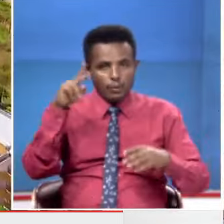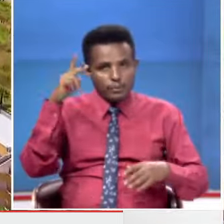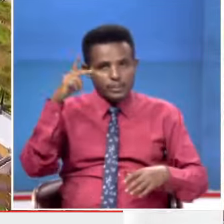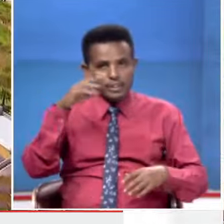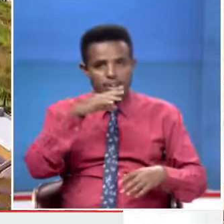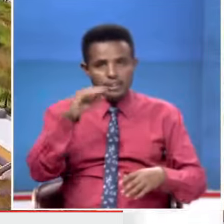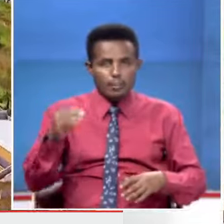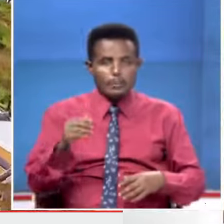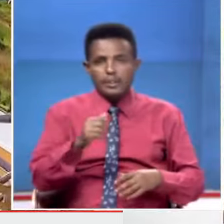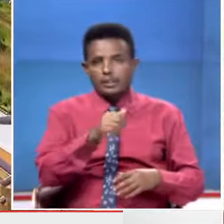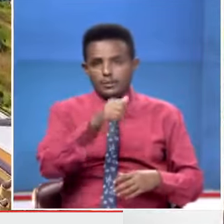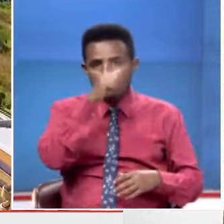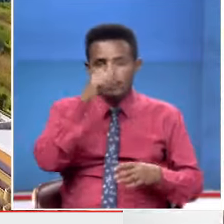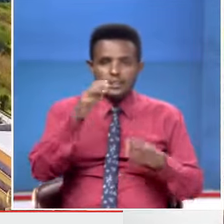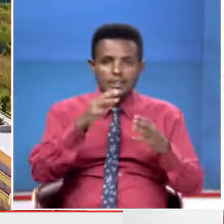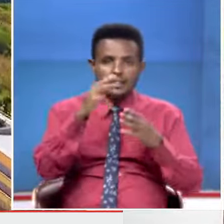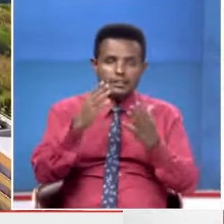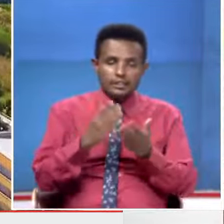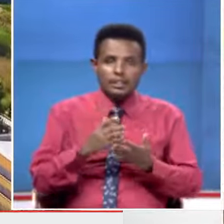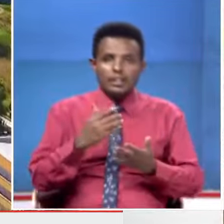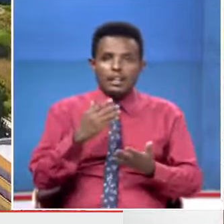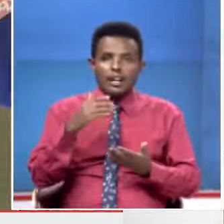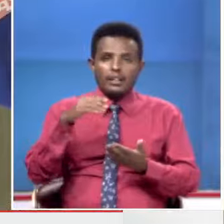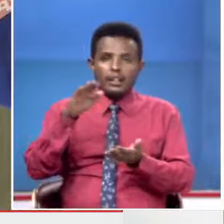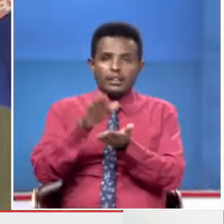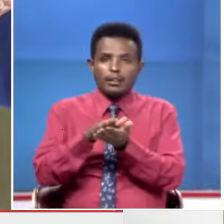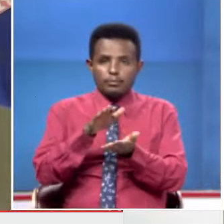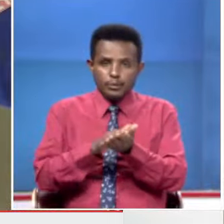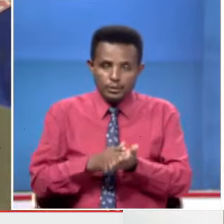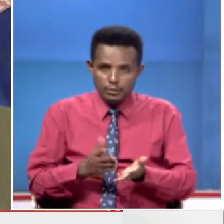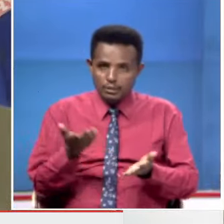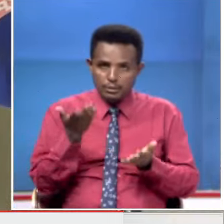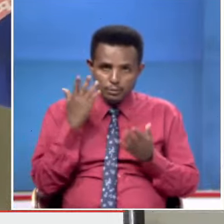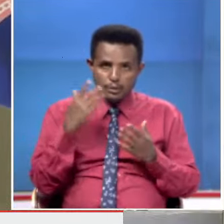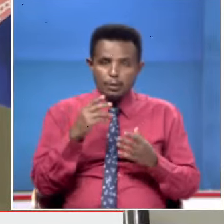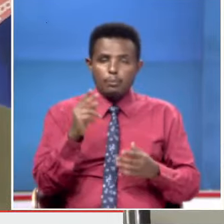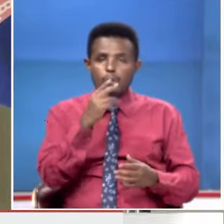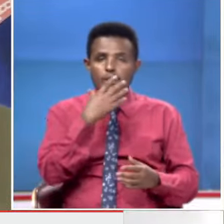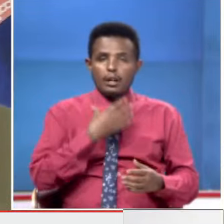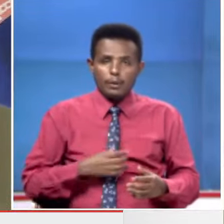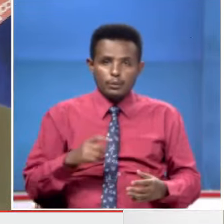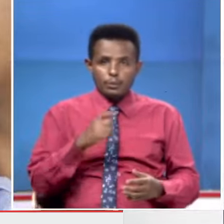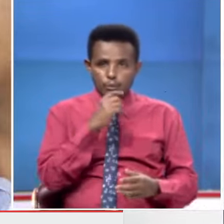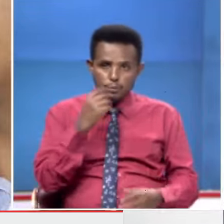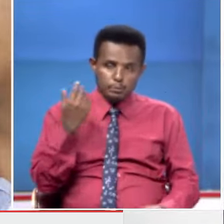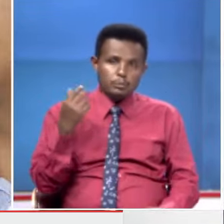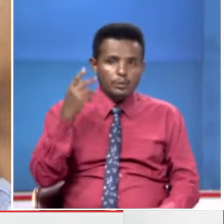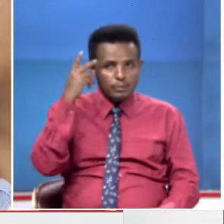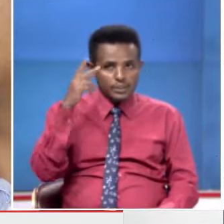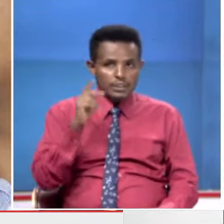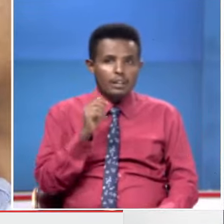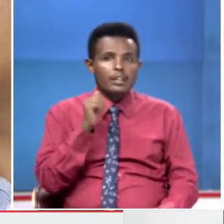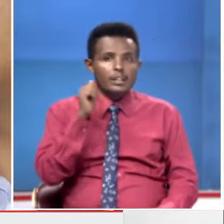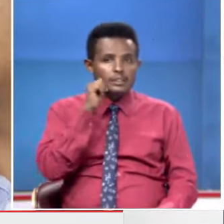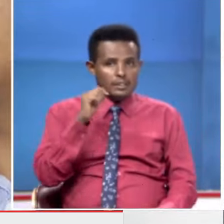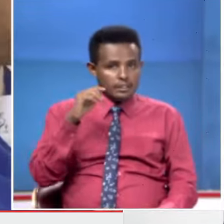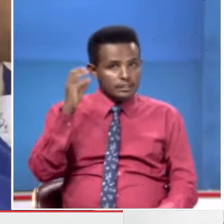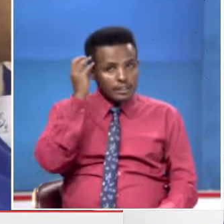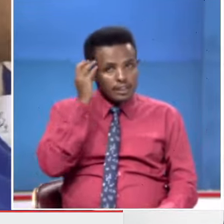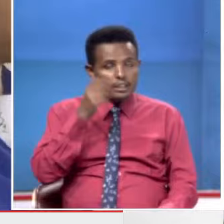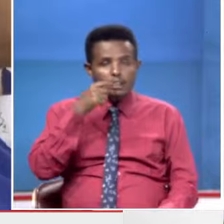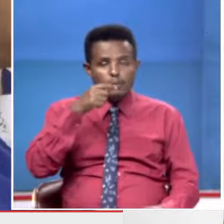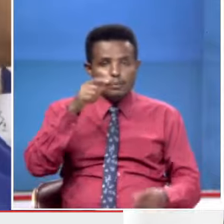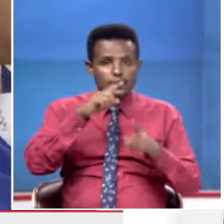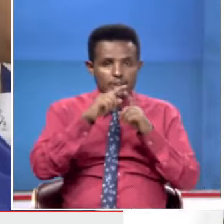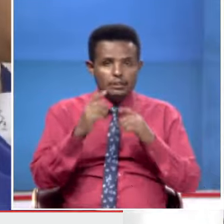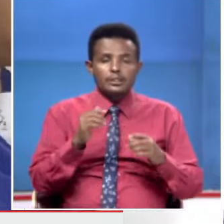ፕሮፌሰርና በኢትዮጵያ ሳይንስ አካዳሚ የቦርድ አባል የሆኑት ፕሮፌሰር አስቴር ጸጋይ በበኩላቸው ሴት ልጅን ማስተማር ቤተሰብን ማስተማር ነውና ሴቶችን